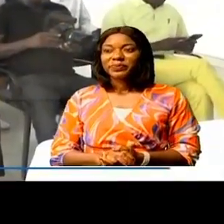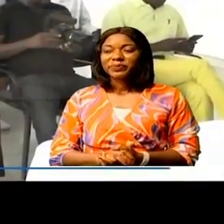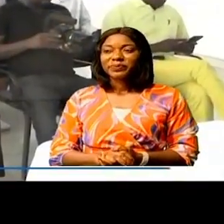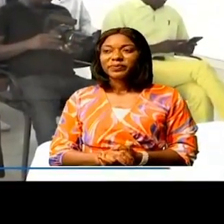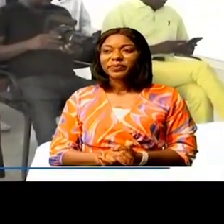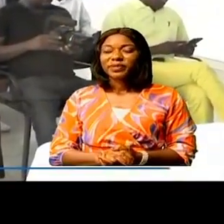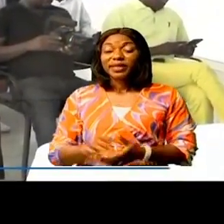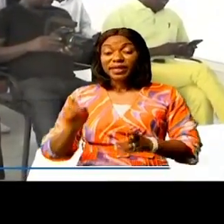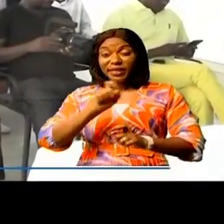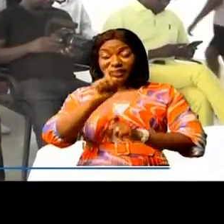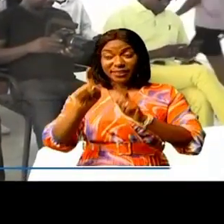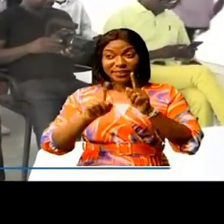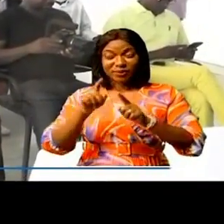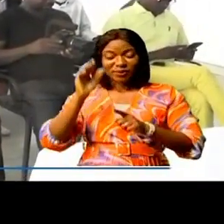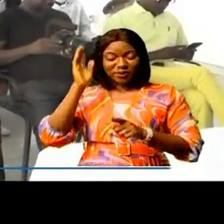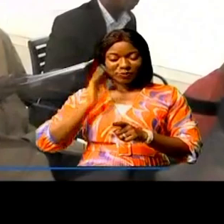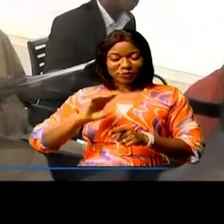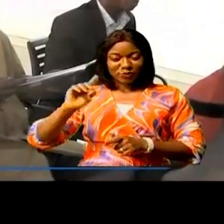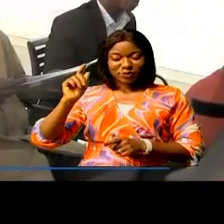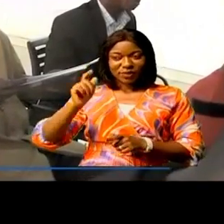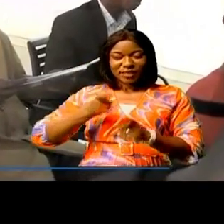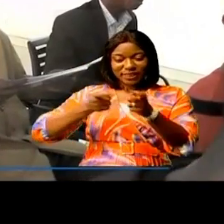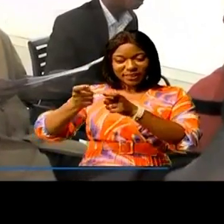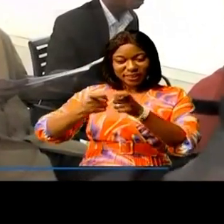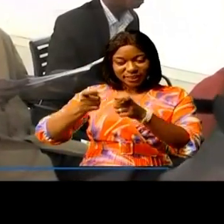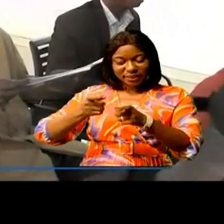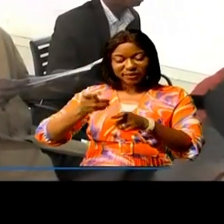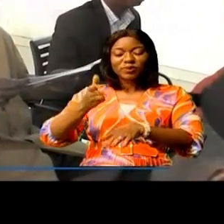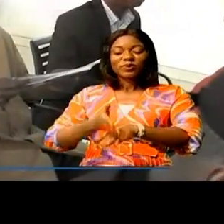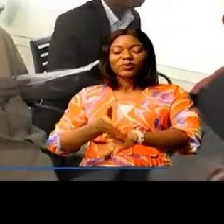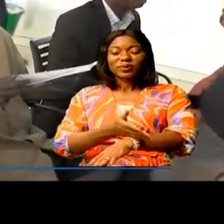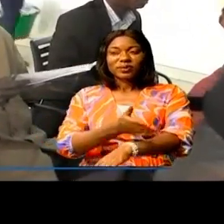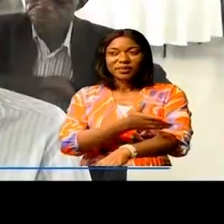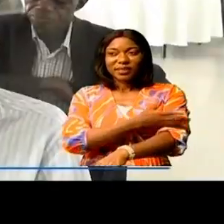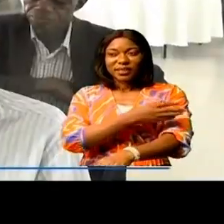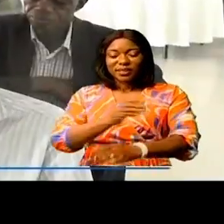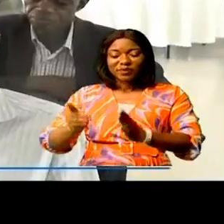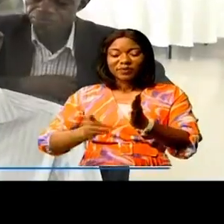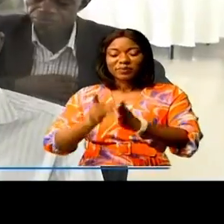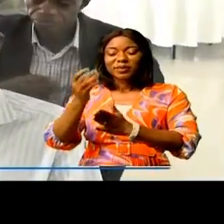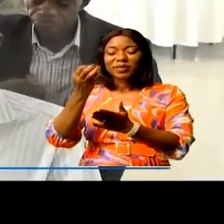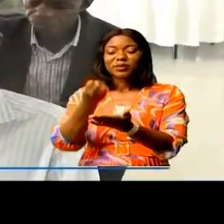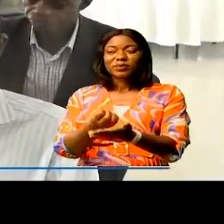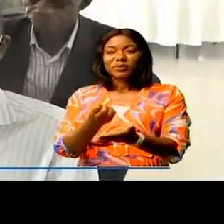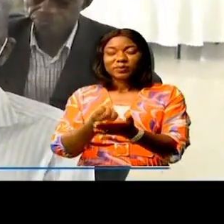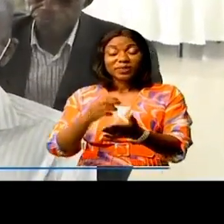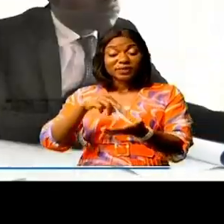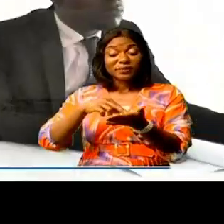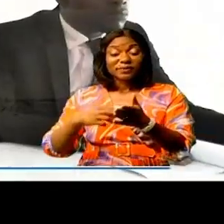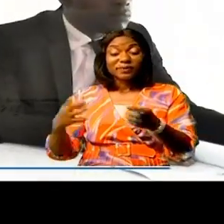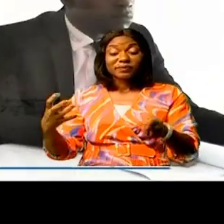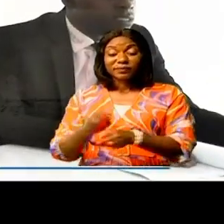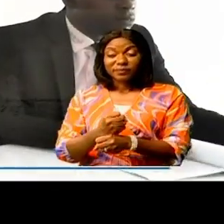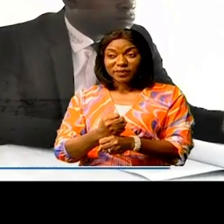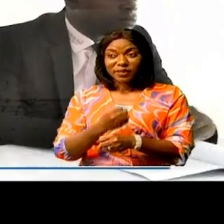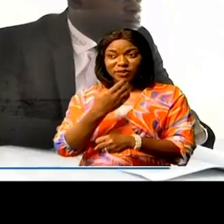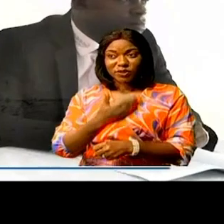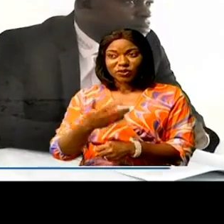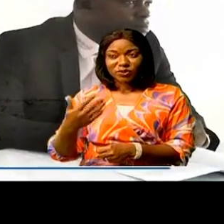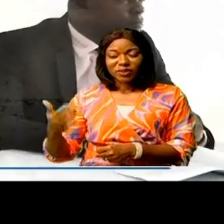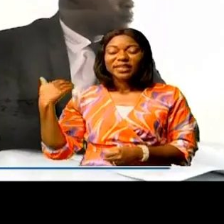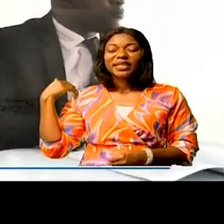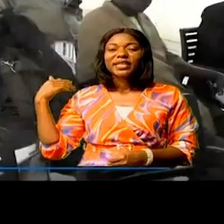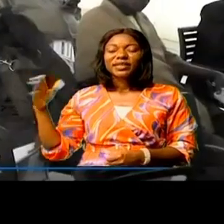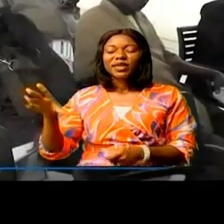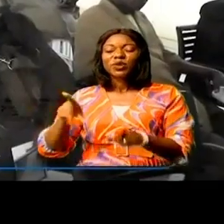Les questions de la bonne gouvernance, de la croissance et de l'émergence économique, bref, la gestion de la chose publique,